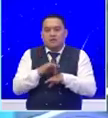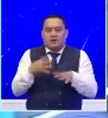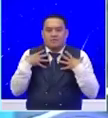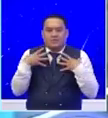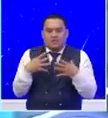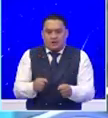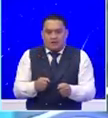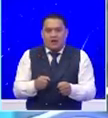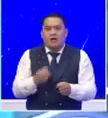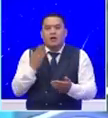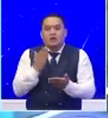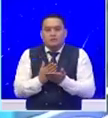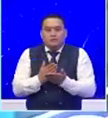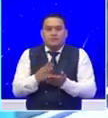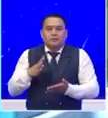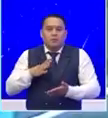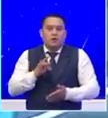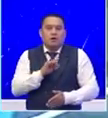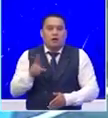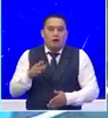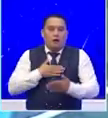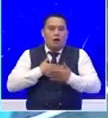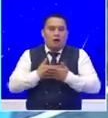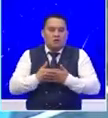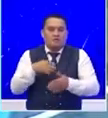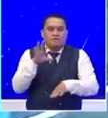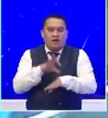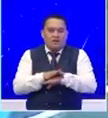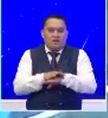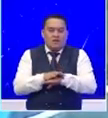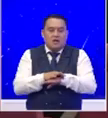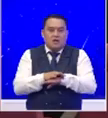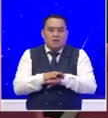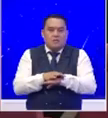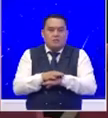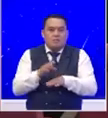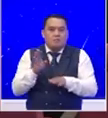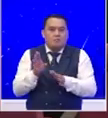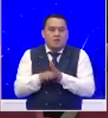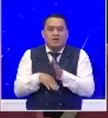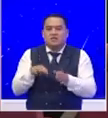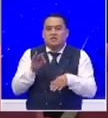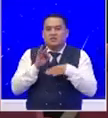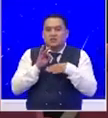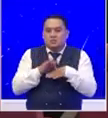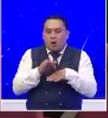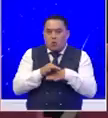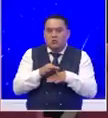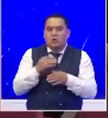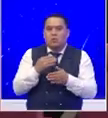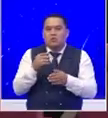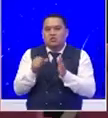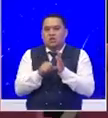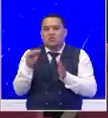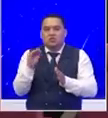выздоровели. Однако с недавнего времени в республике активно выявляют и считают отдельно бессимптомных носителей. Их в стране